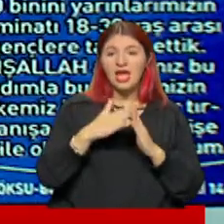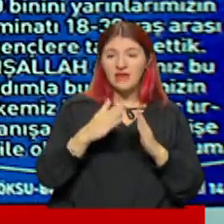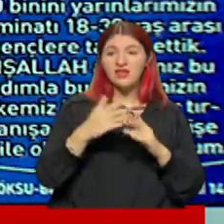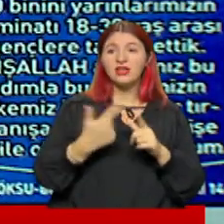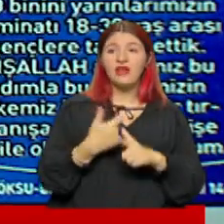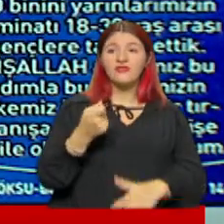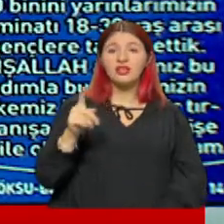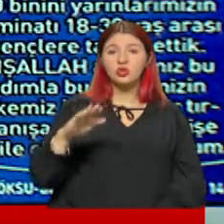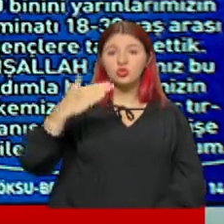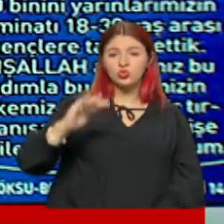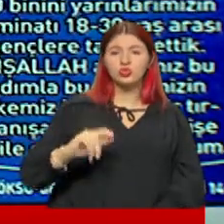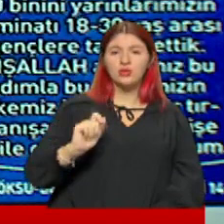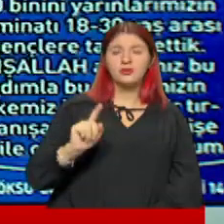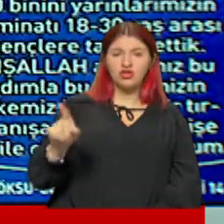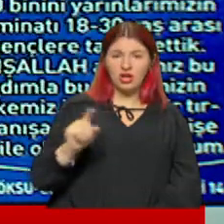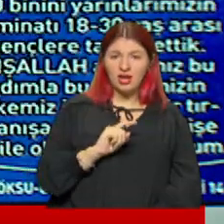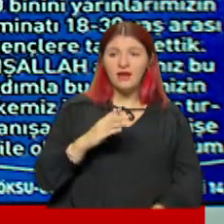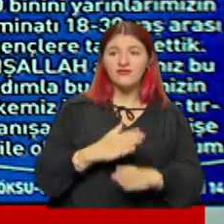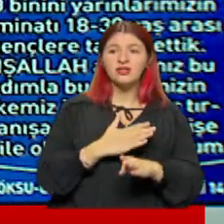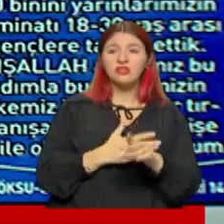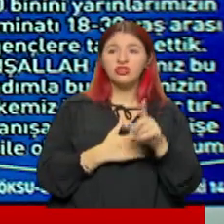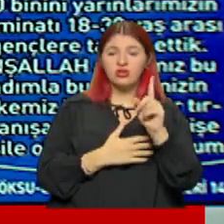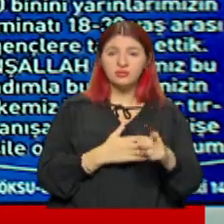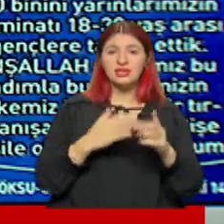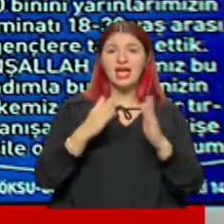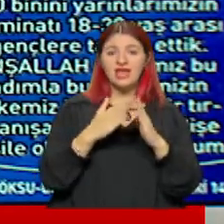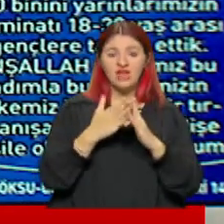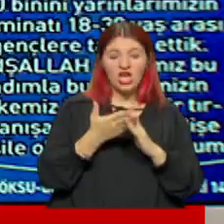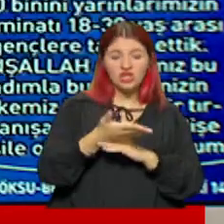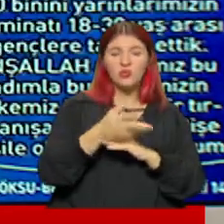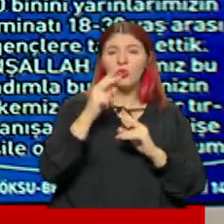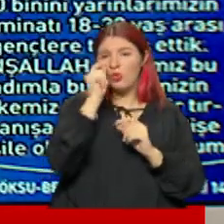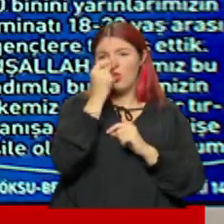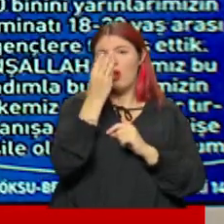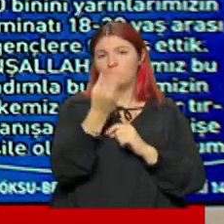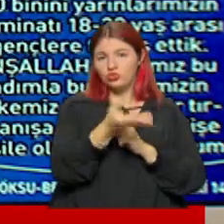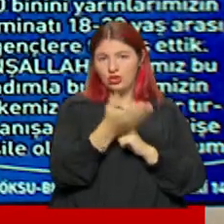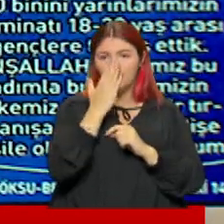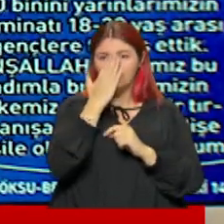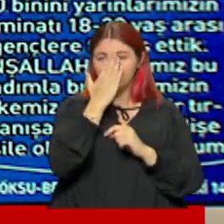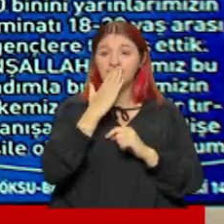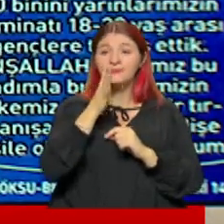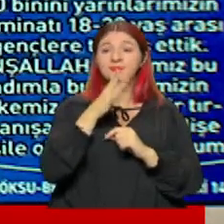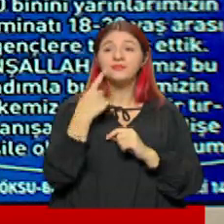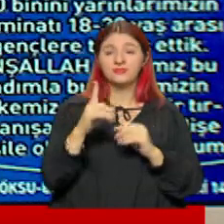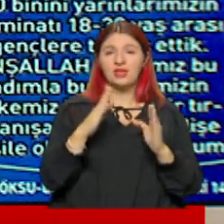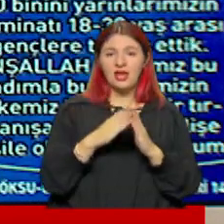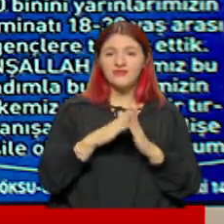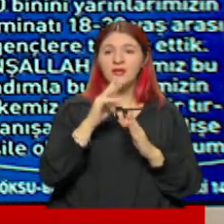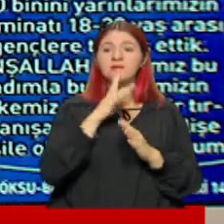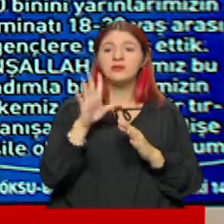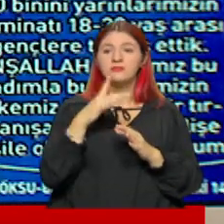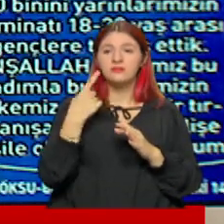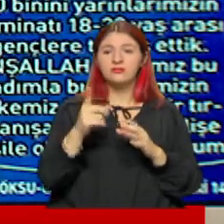ev ve kira fiyatlarını düşürecek Vatandaşlarımızın konuda erişiminde kolaylaştıracak Fiat 500 bin konut